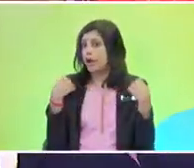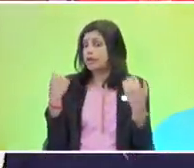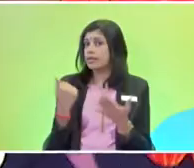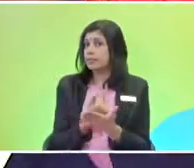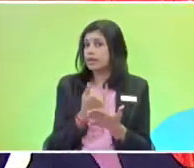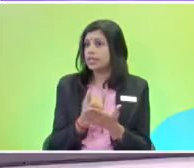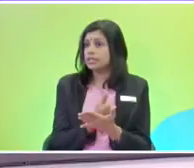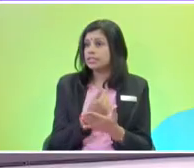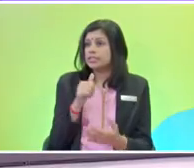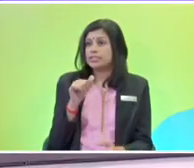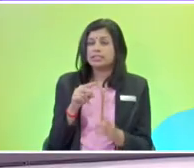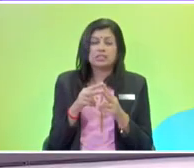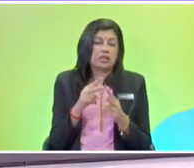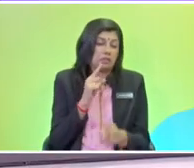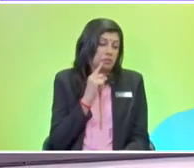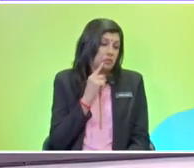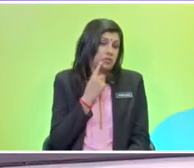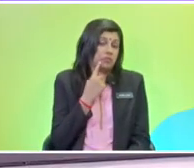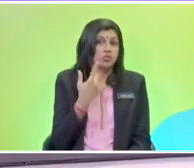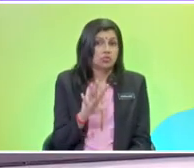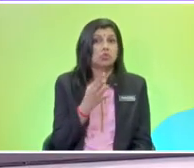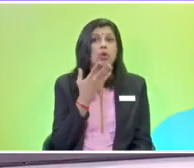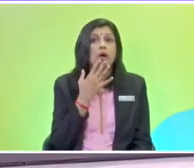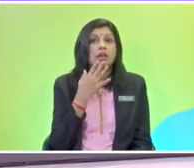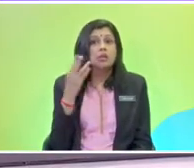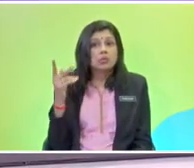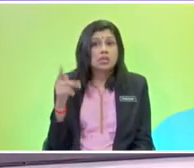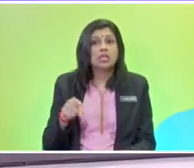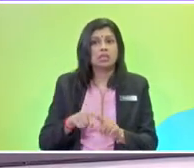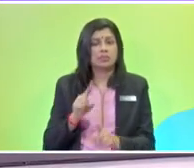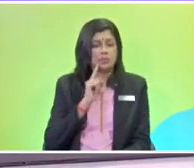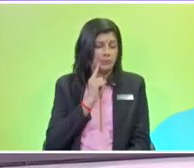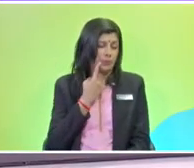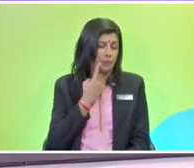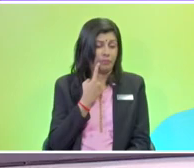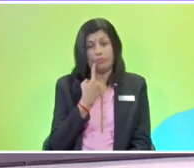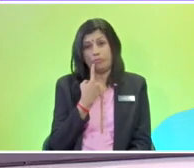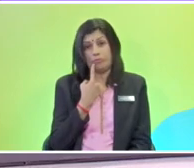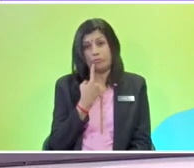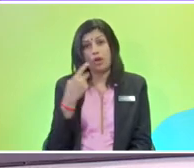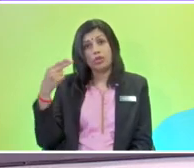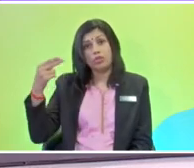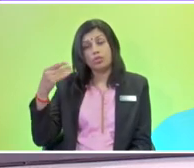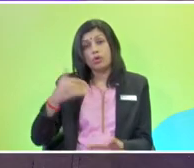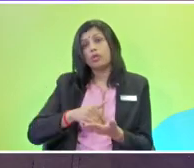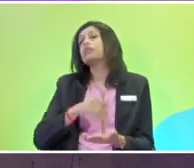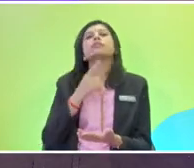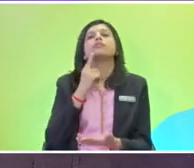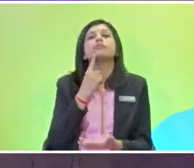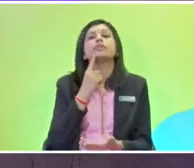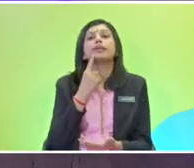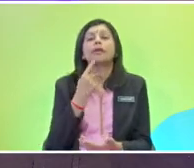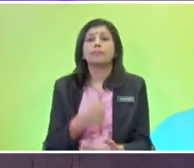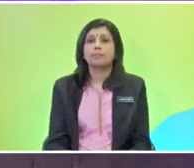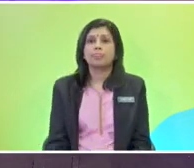sangat masam. Kalau dia muda lagi masam warna hijau. Betul tak? Betul. Kalau masam warna